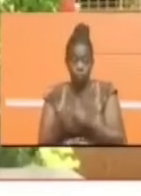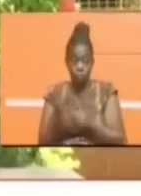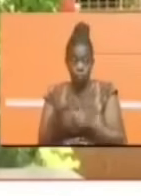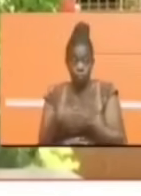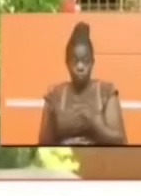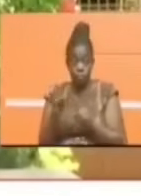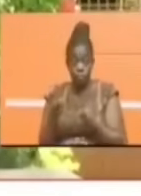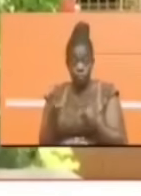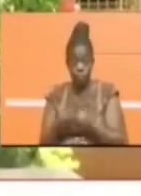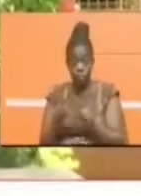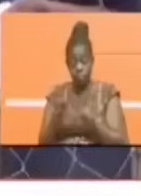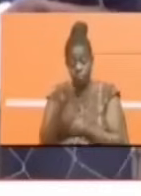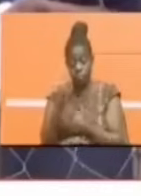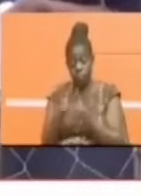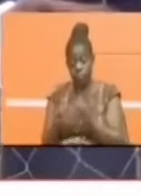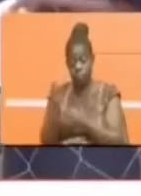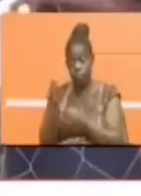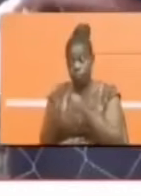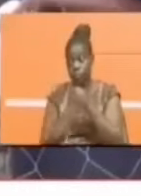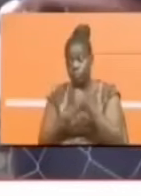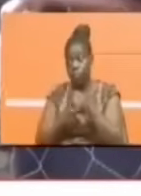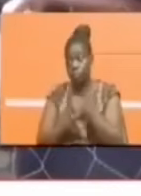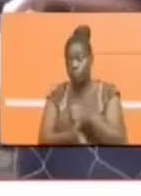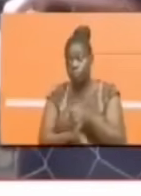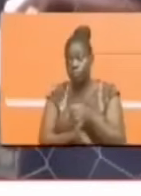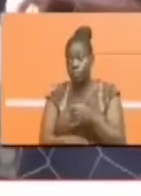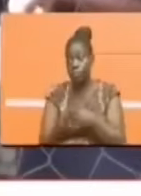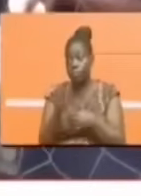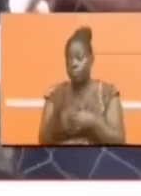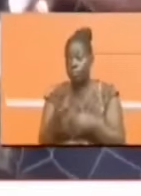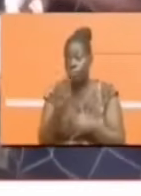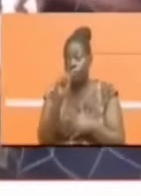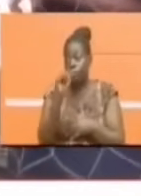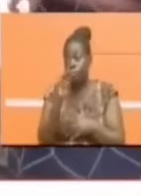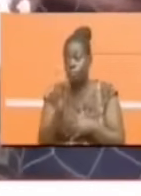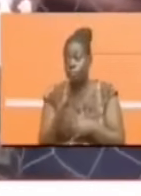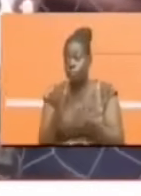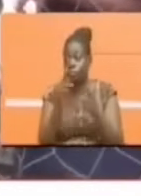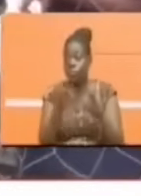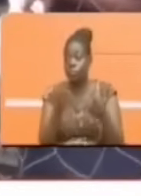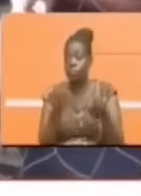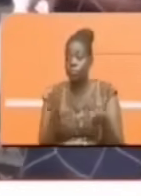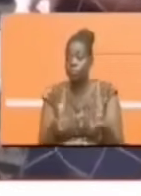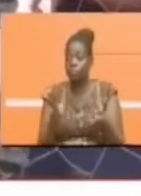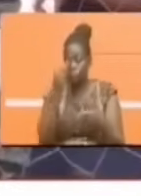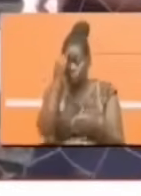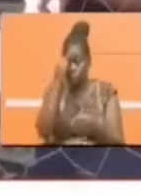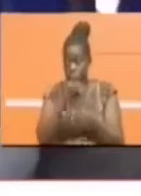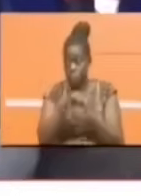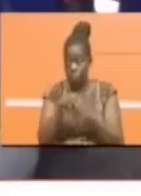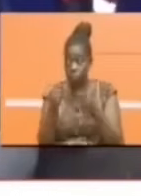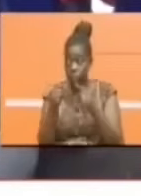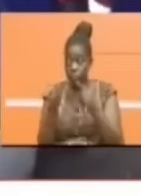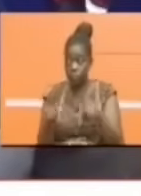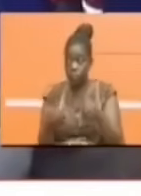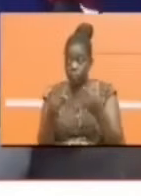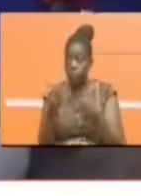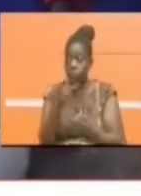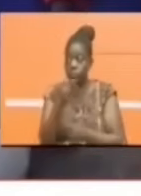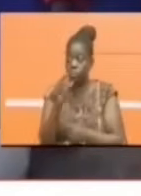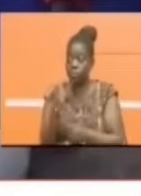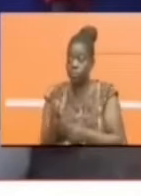bantu era nga mu bibuuzo ebyakamaliza ebya siniya okuna. UNEB esuubira abayizi okukola pulojekiti ez'enjawulo zibaweerwako obubonero